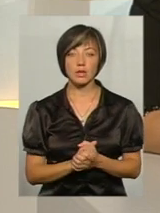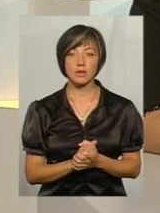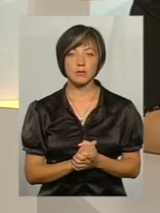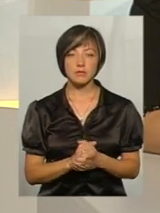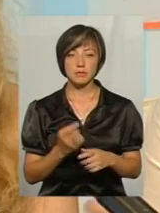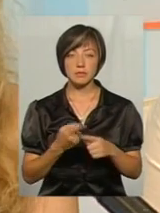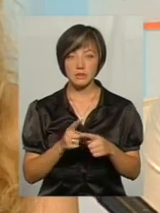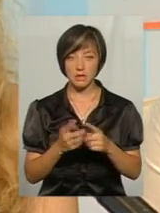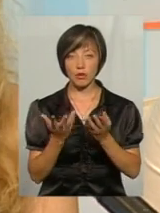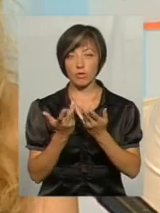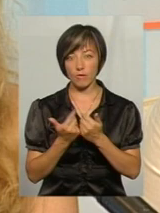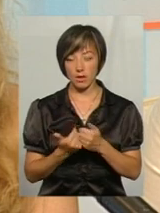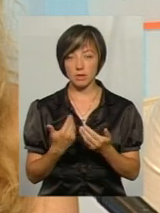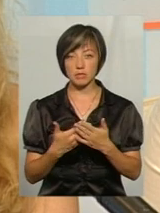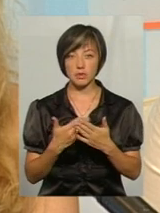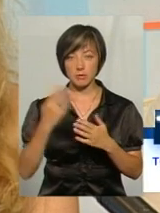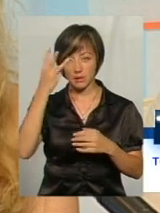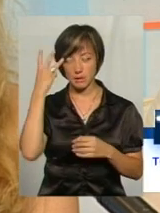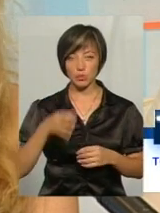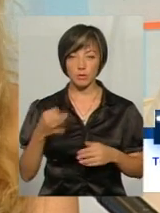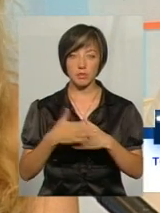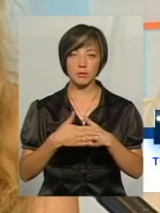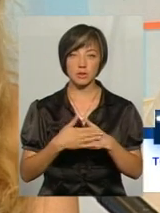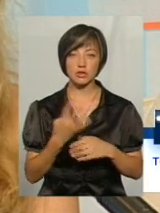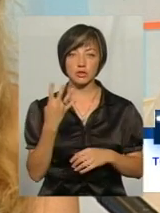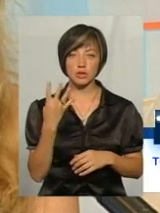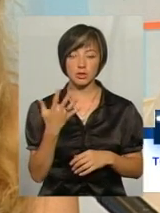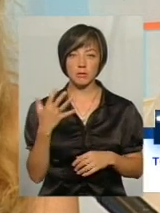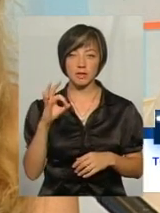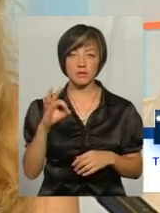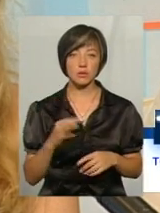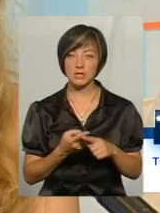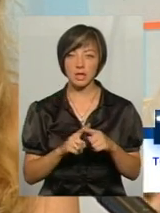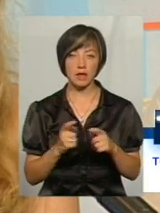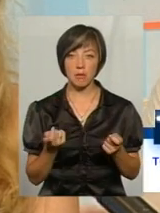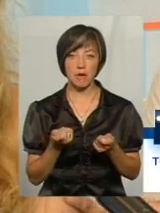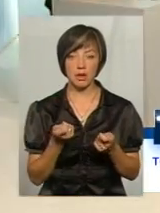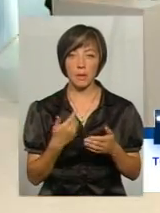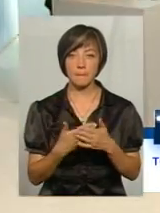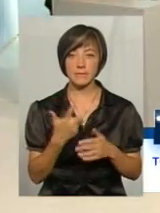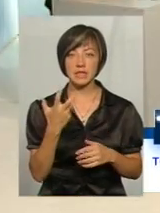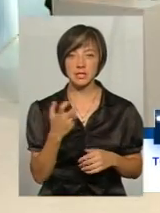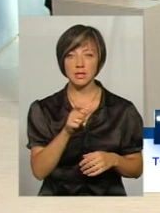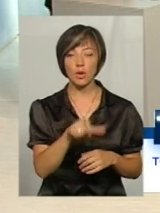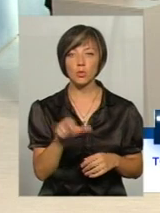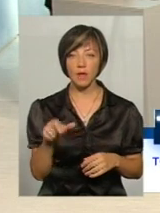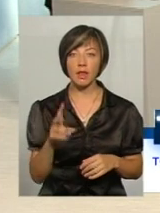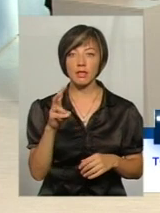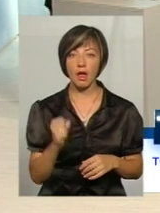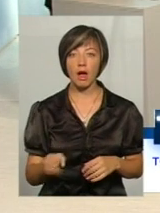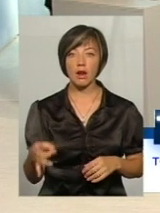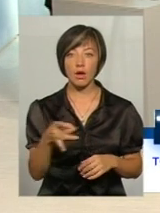ми рахували, якщо говорити по Хмельницькій області, то це приблизно 4-5%, це немало. Це десь по 300 людей на район,